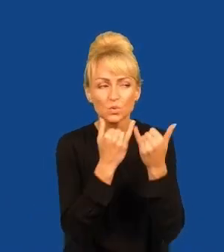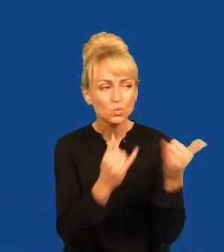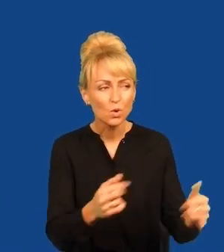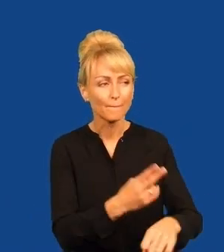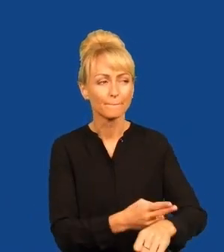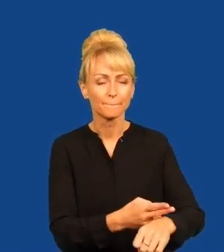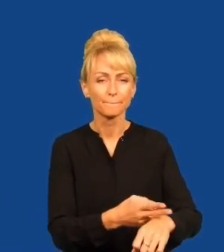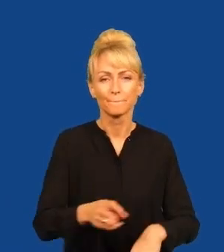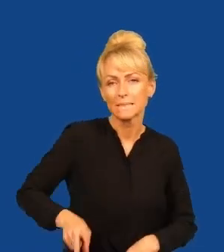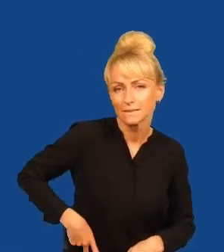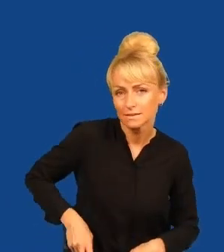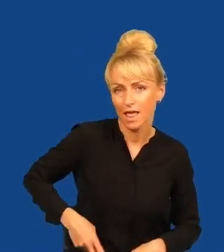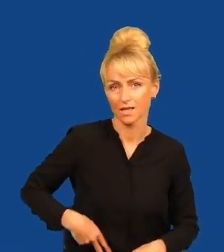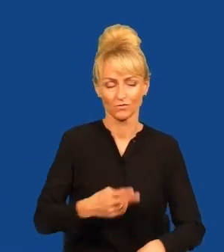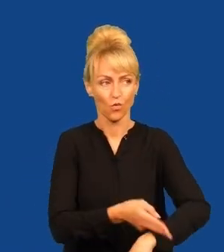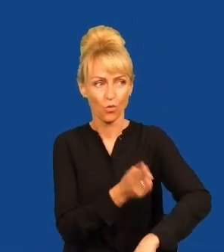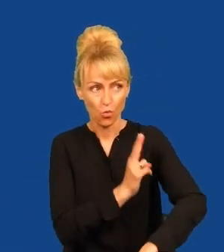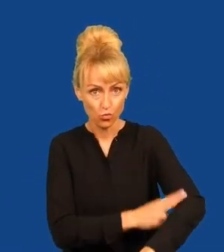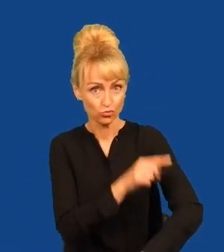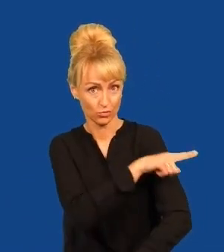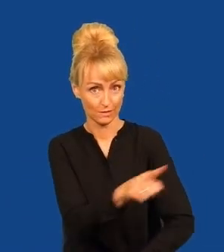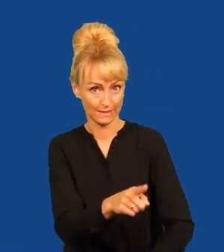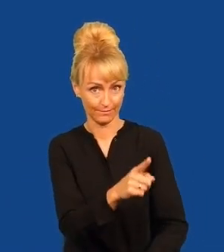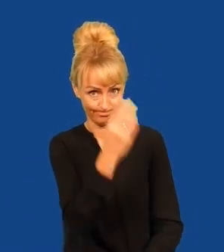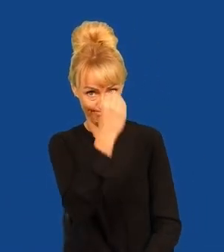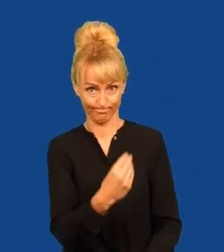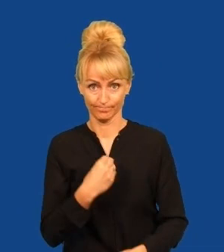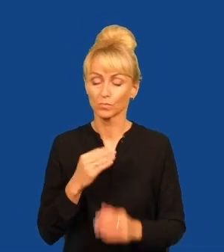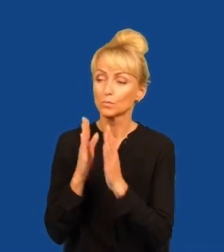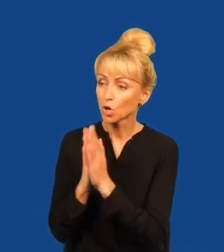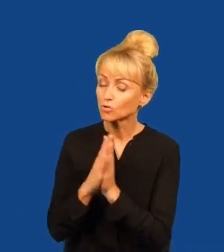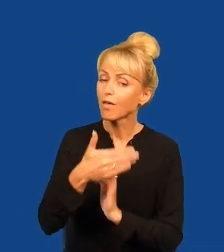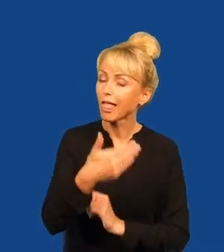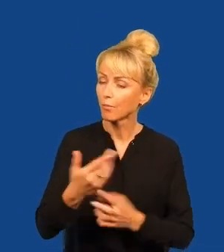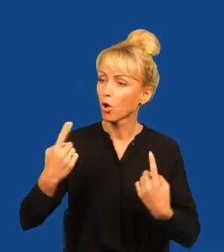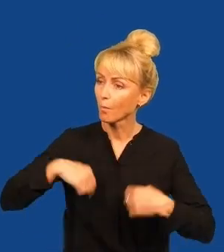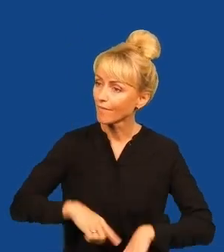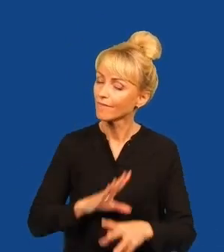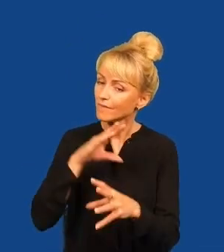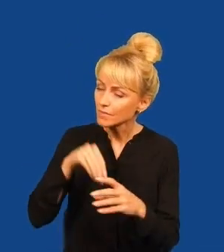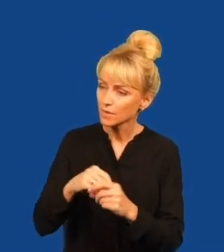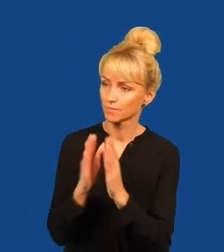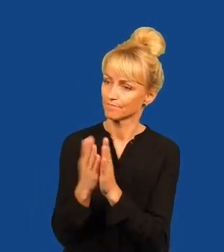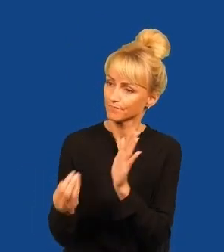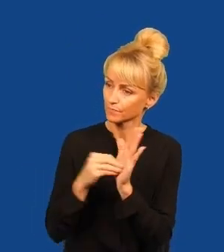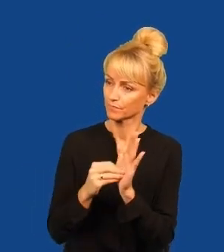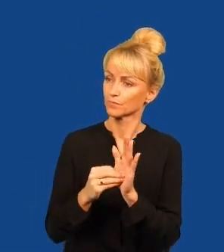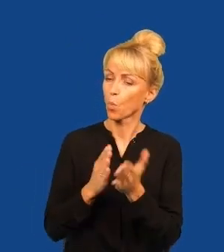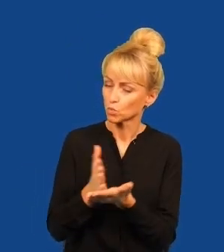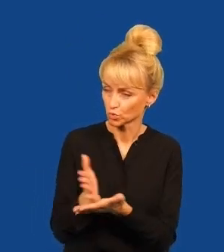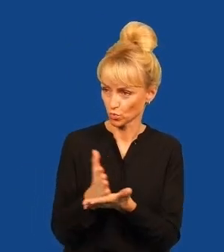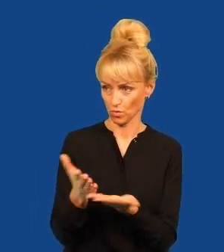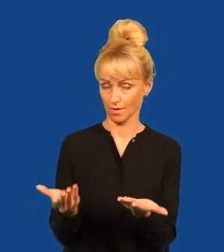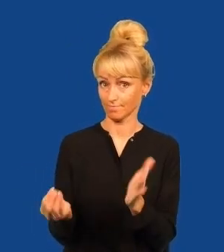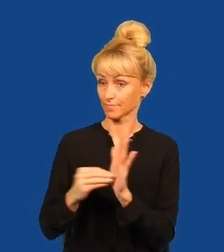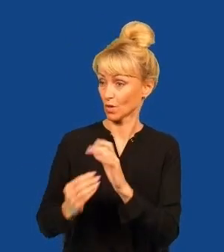biznesów prośby, żeby w mObywatelu pojawił się ich dokument, usługa. To jest dla nas wyzwanie. Cieszymy się z tego, że inni